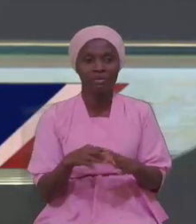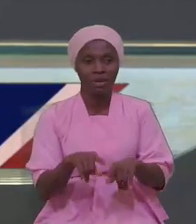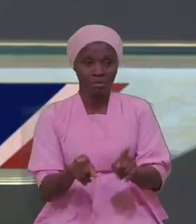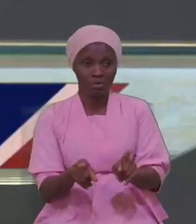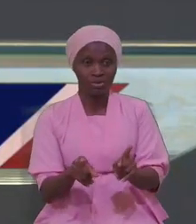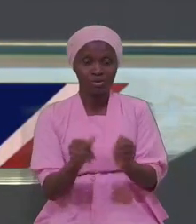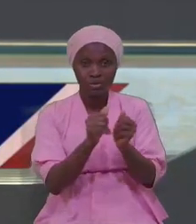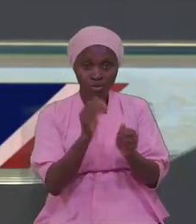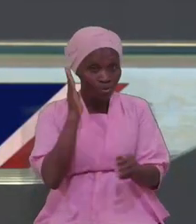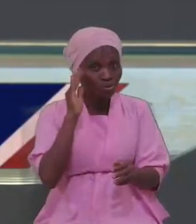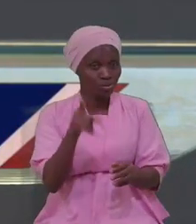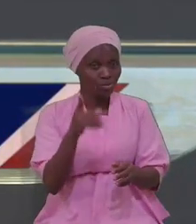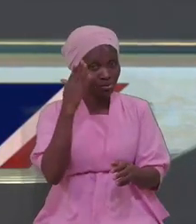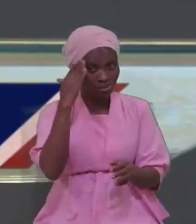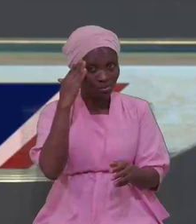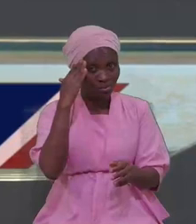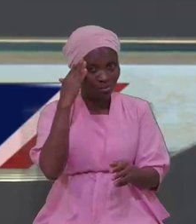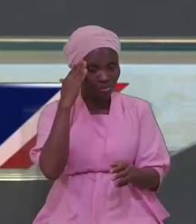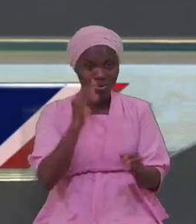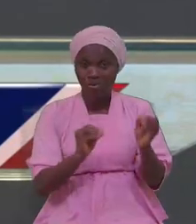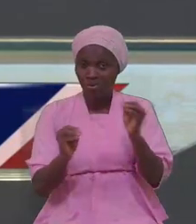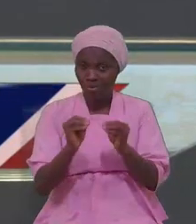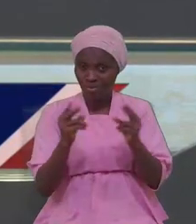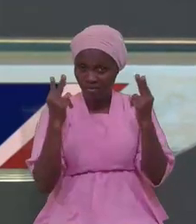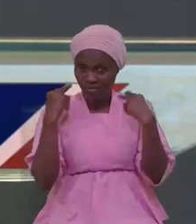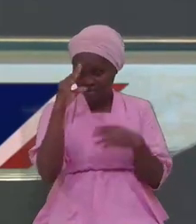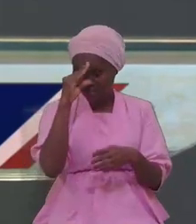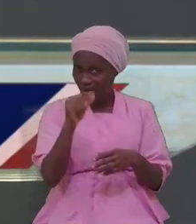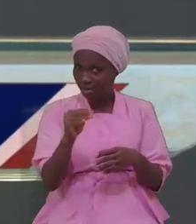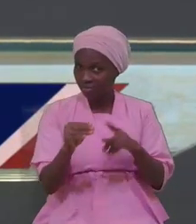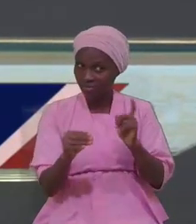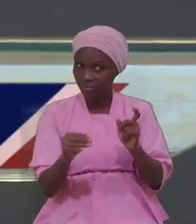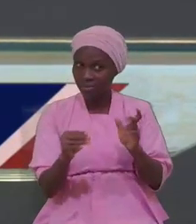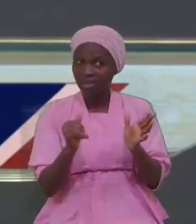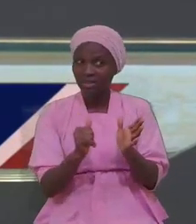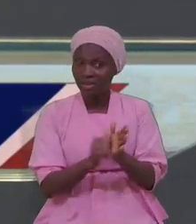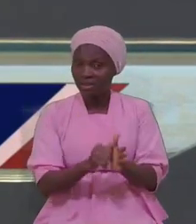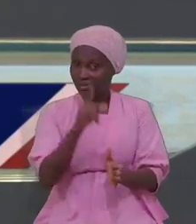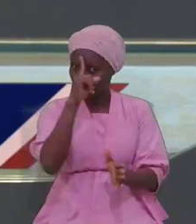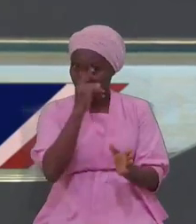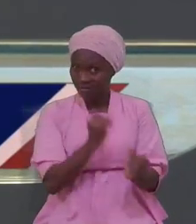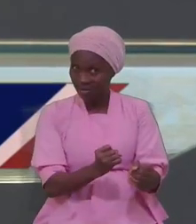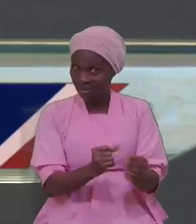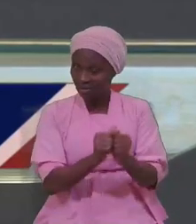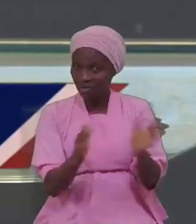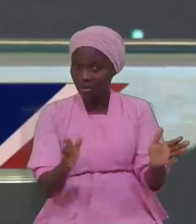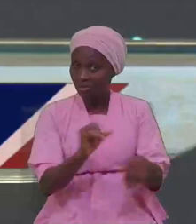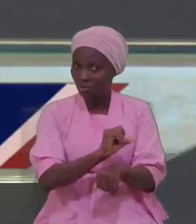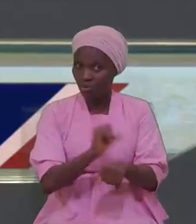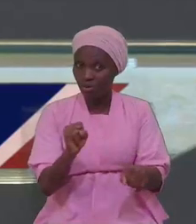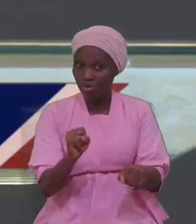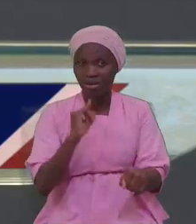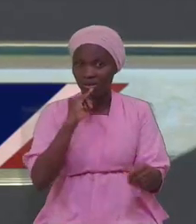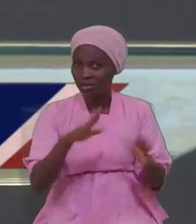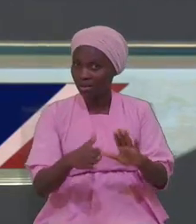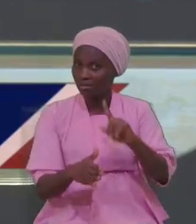Veux-tu savoir, ô homme vain, que la foi sans les œuvres est